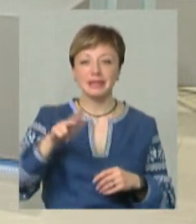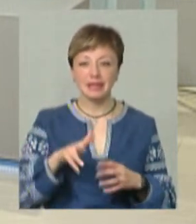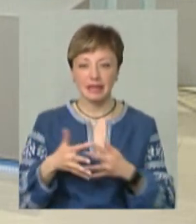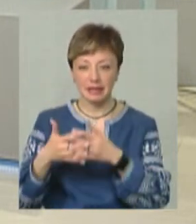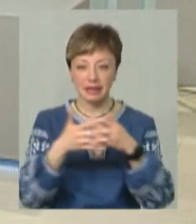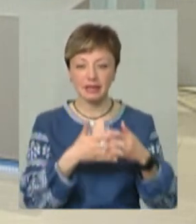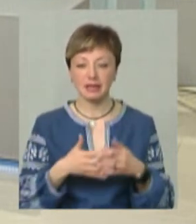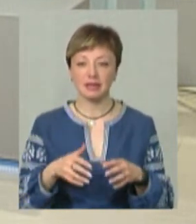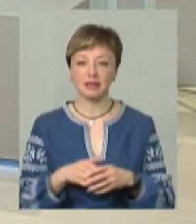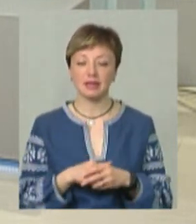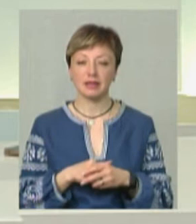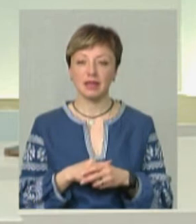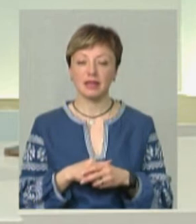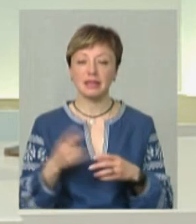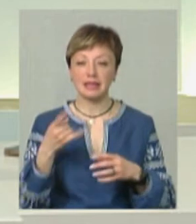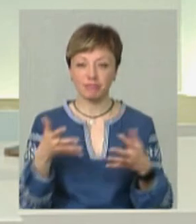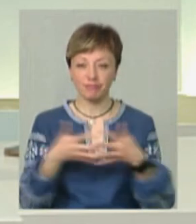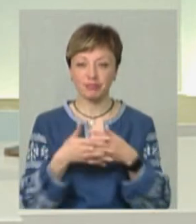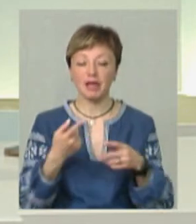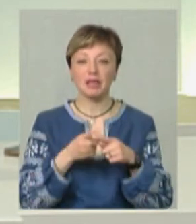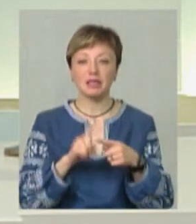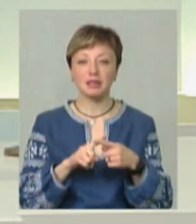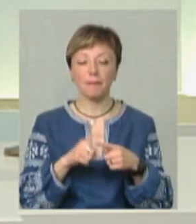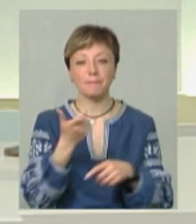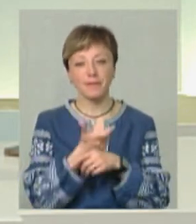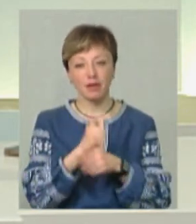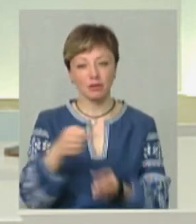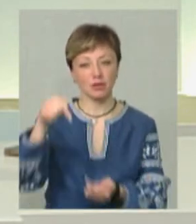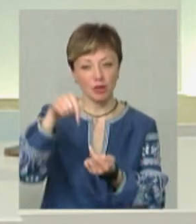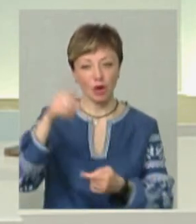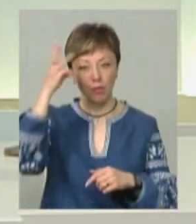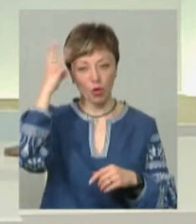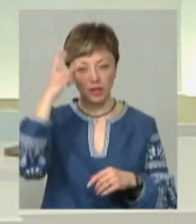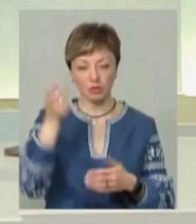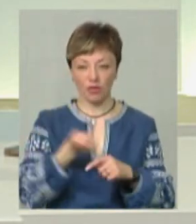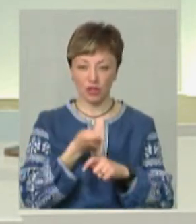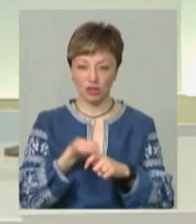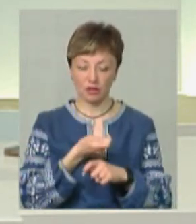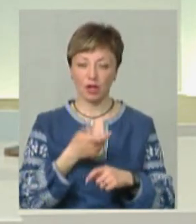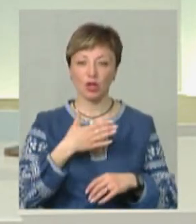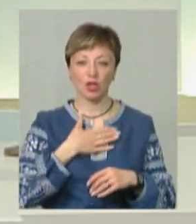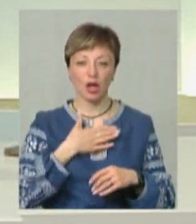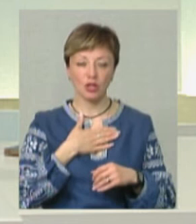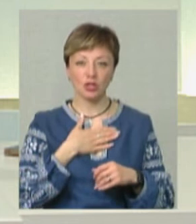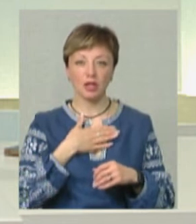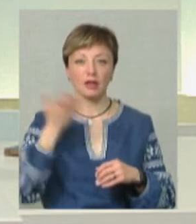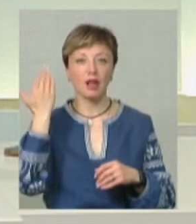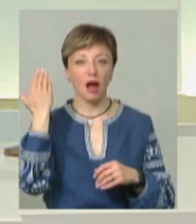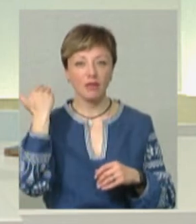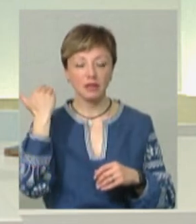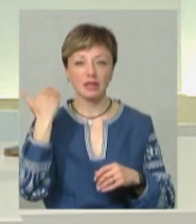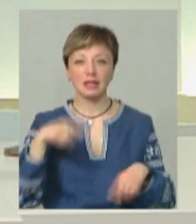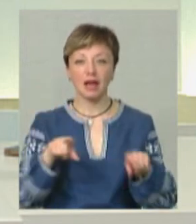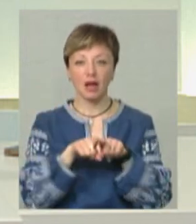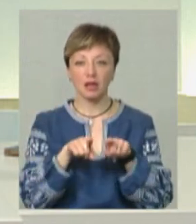єдиний символ. Ось він характерний переважно для подільської вишивки. І наші давні